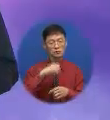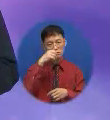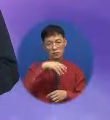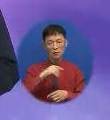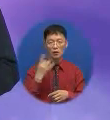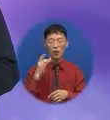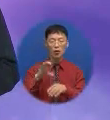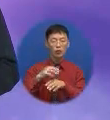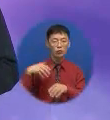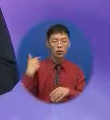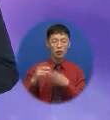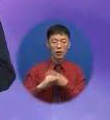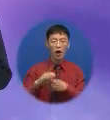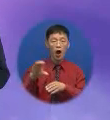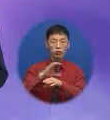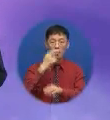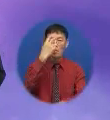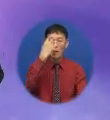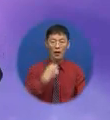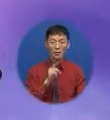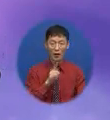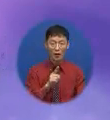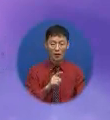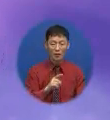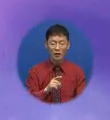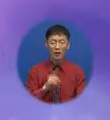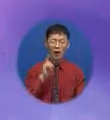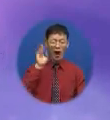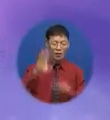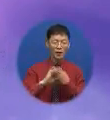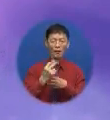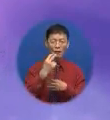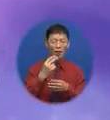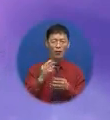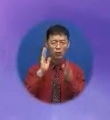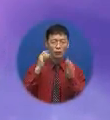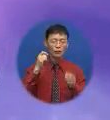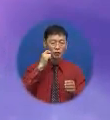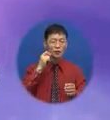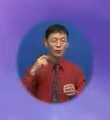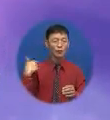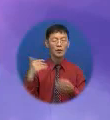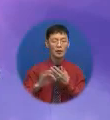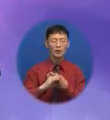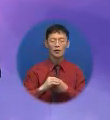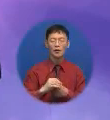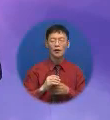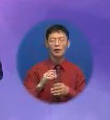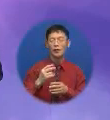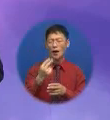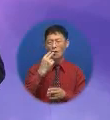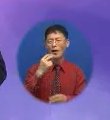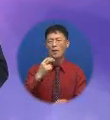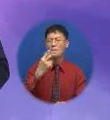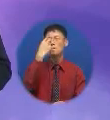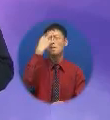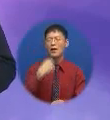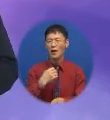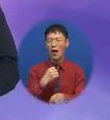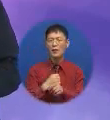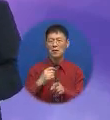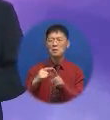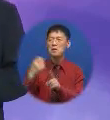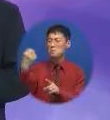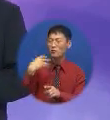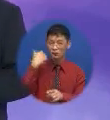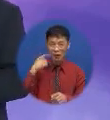컴퓨터를 모르는 사람들은 컴맹이라고 그럽니다. 그래서 앞으로 생명공학을 모르는 사람들은 생맹이라고 그런 용어가 나온다고